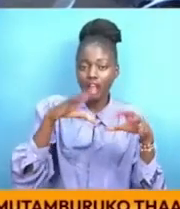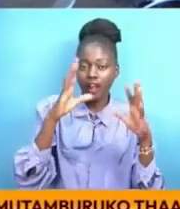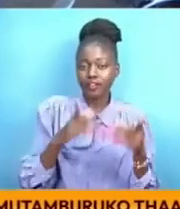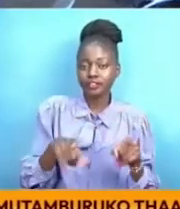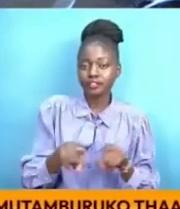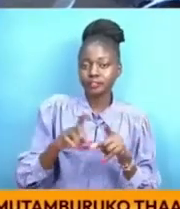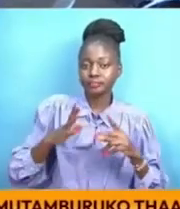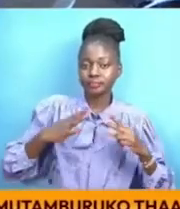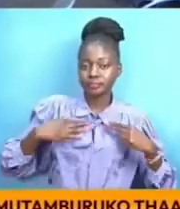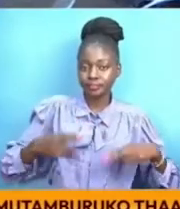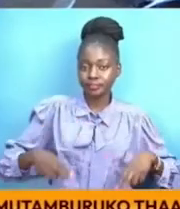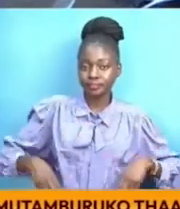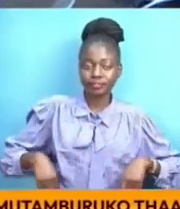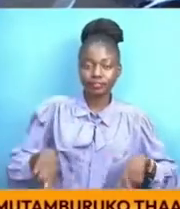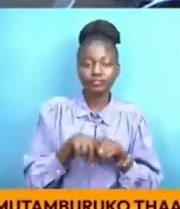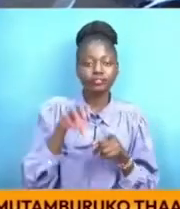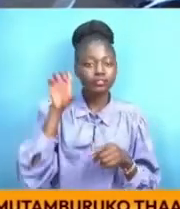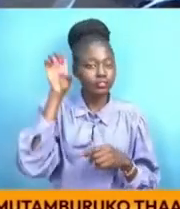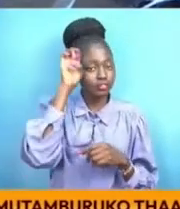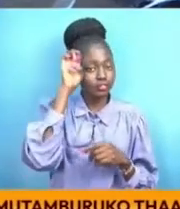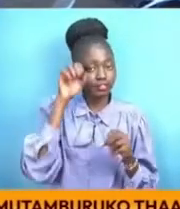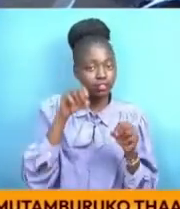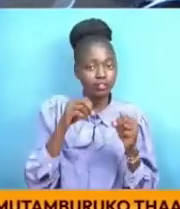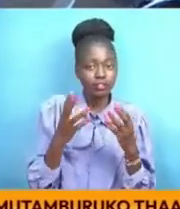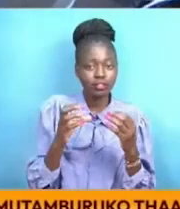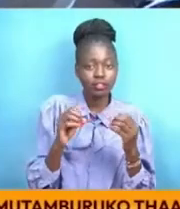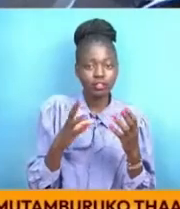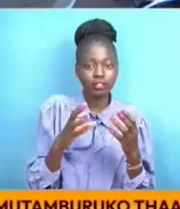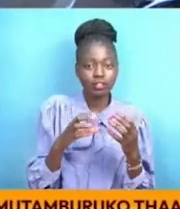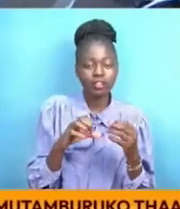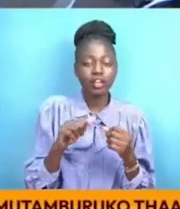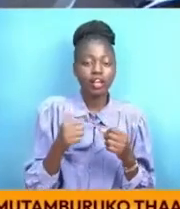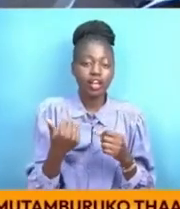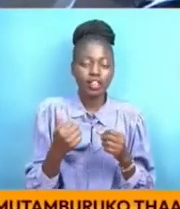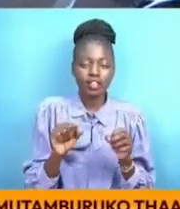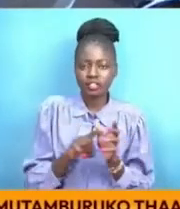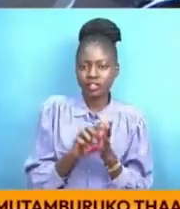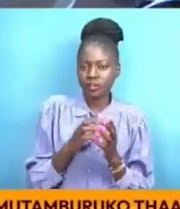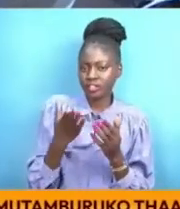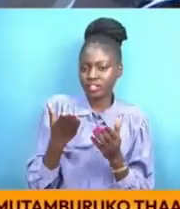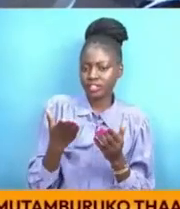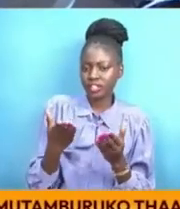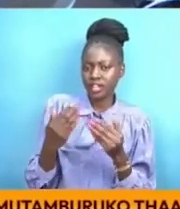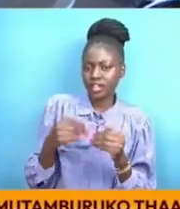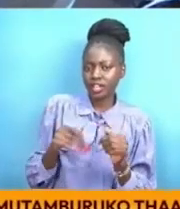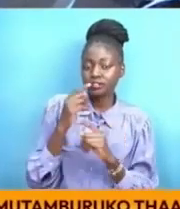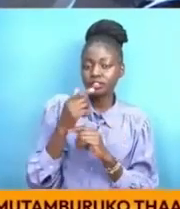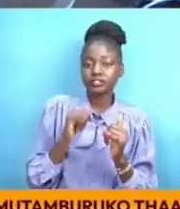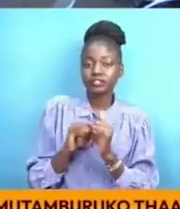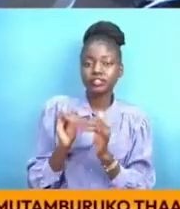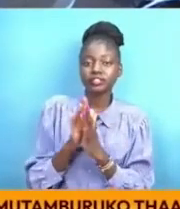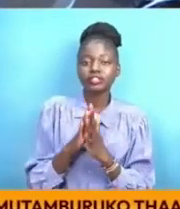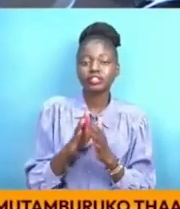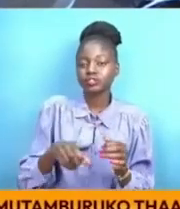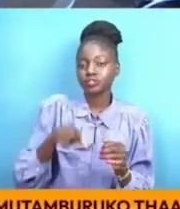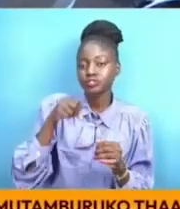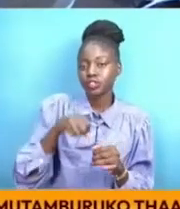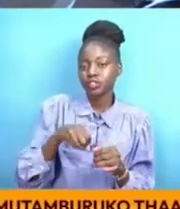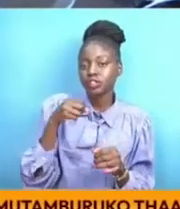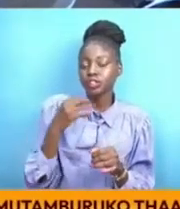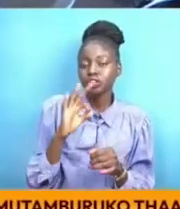ugima wa mwiri githomo hamwe na mage na maya mokite oriria watho wa kigina wa mwaka